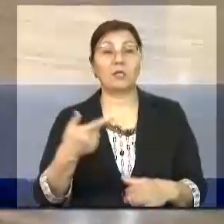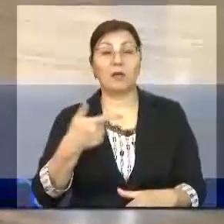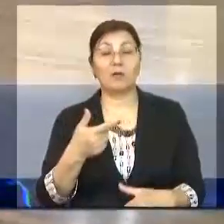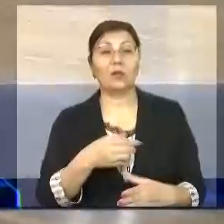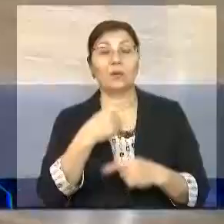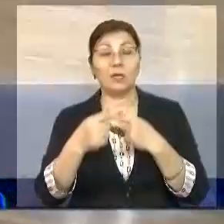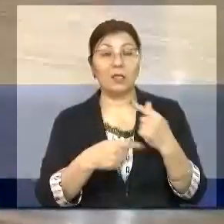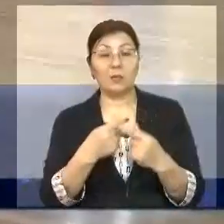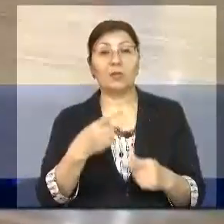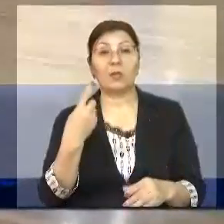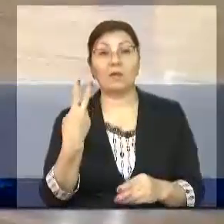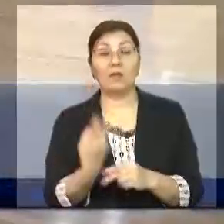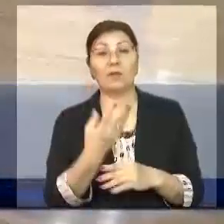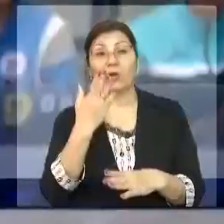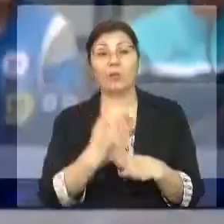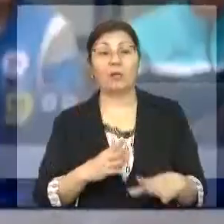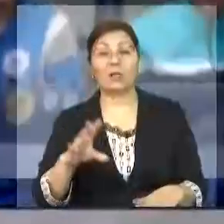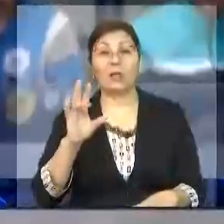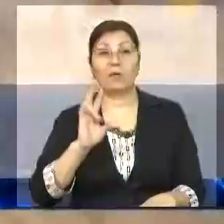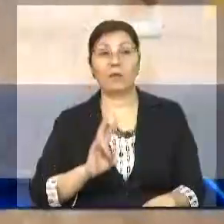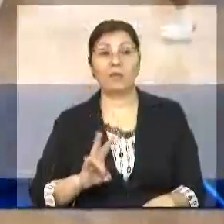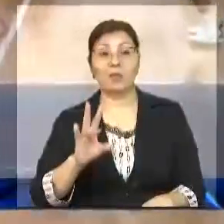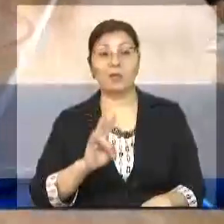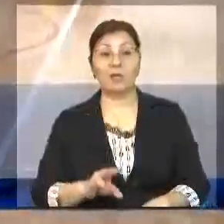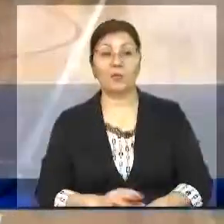второй половине ноября Николай сырба в миржан аманжолов телеканал АК тубе